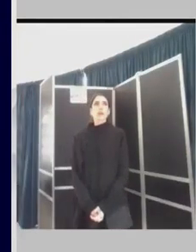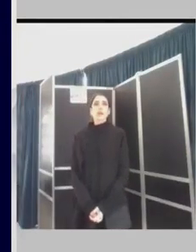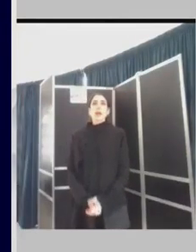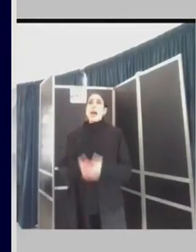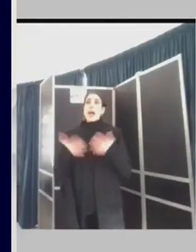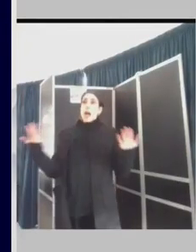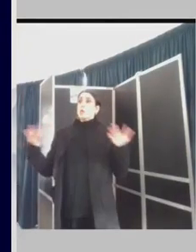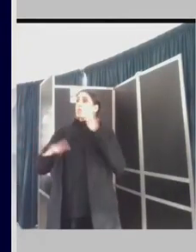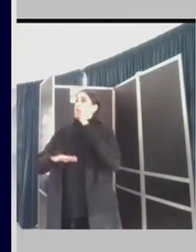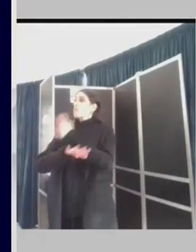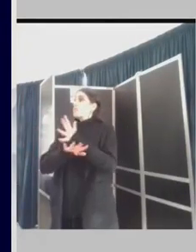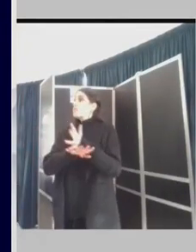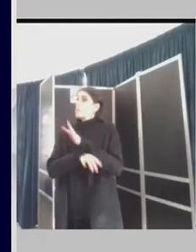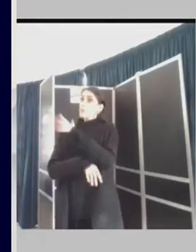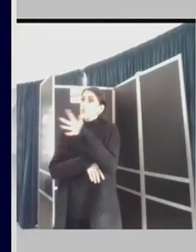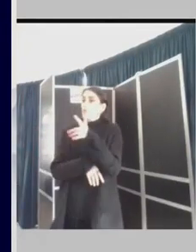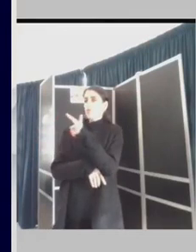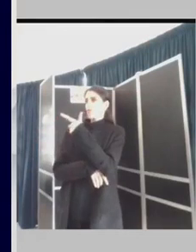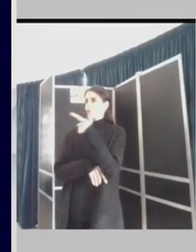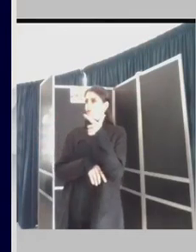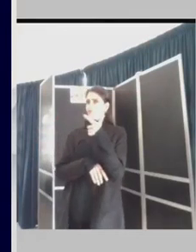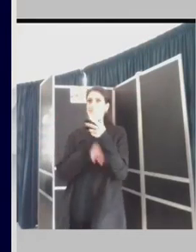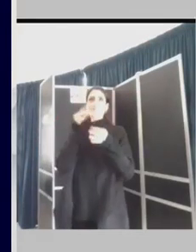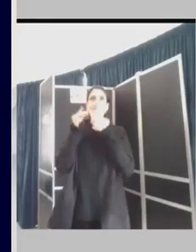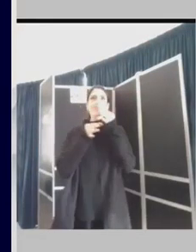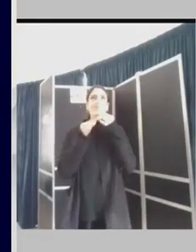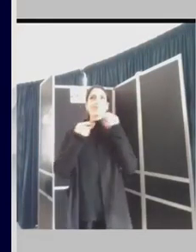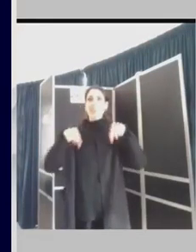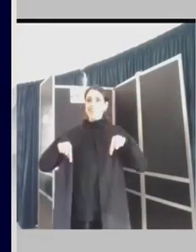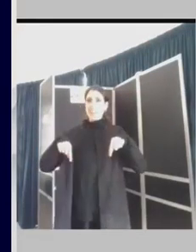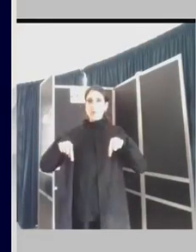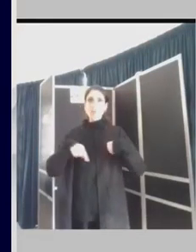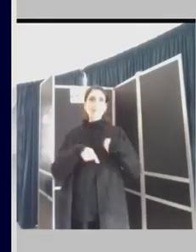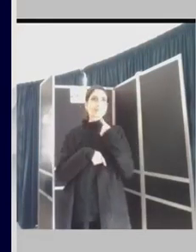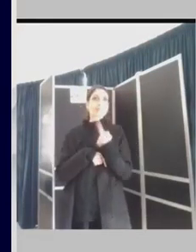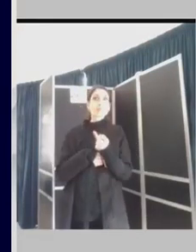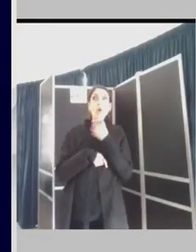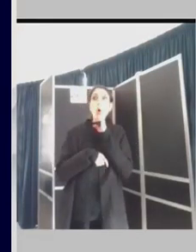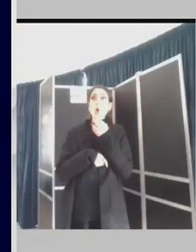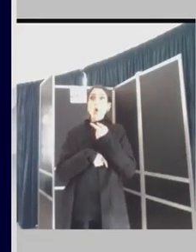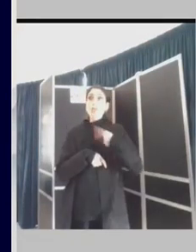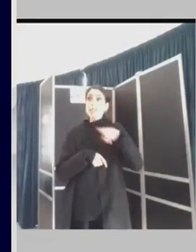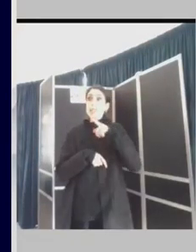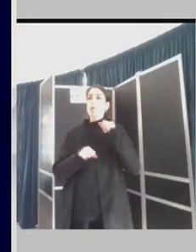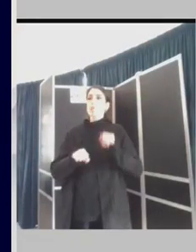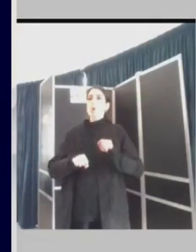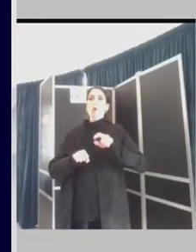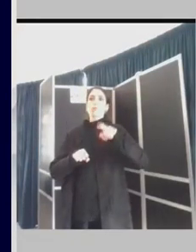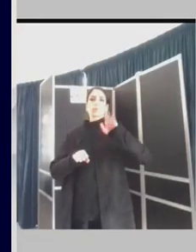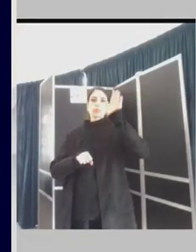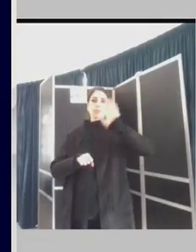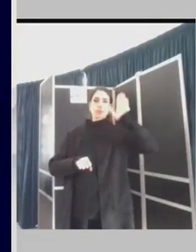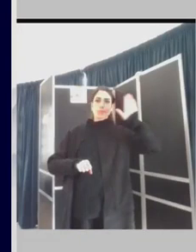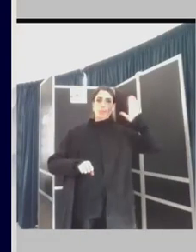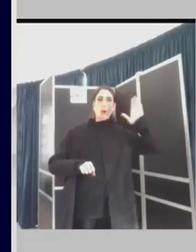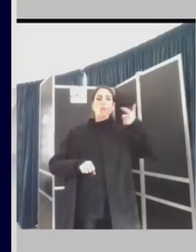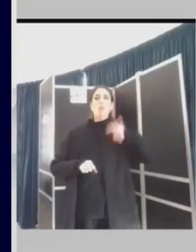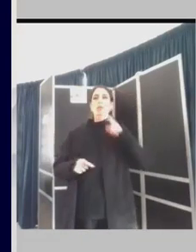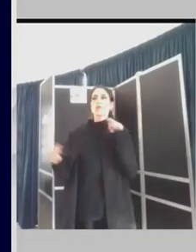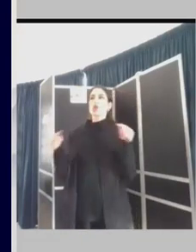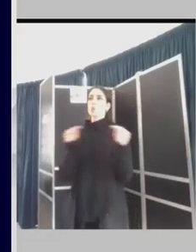altri interventi, quindi a questo punto invito i consiglieri a prenotarsi, poiché apriamo la discussione generale.